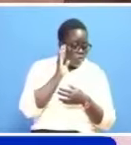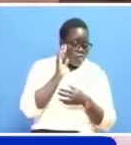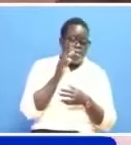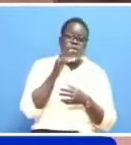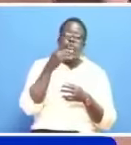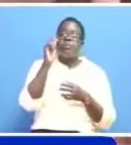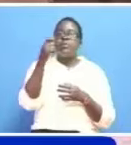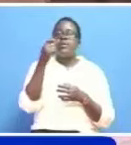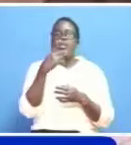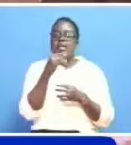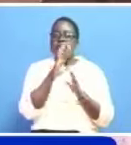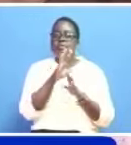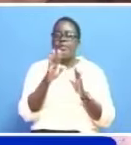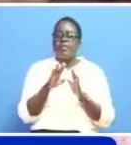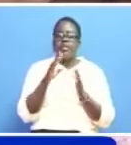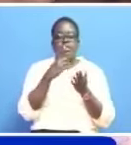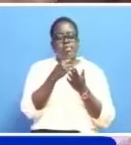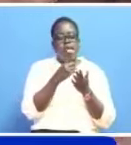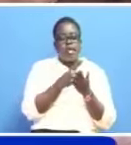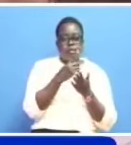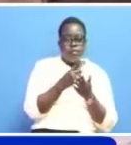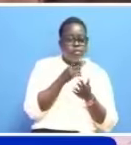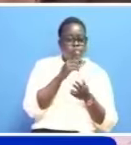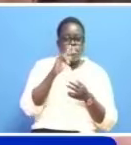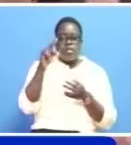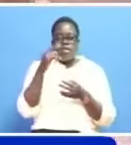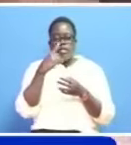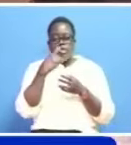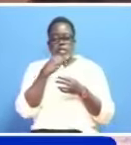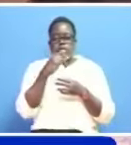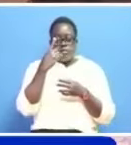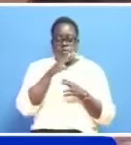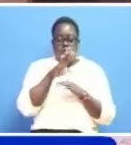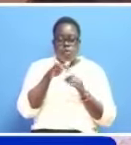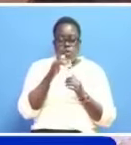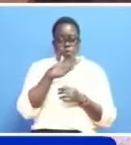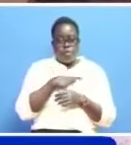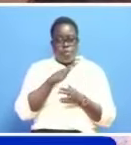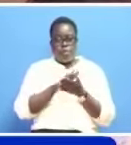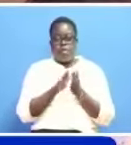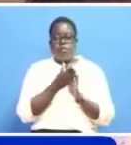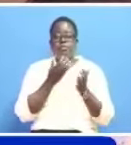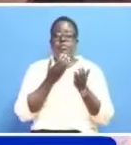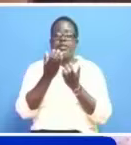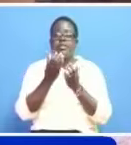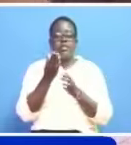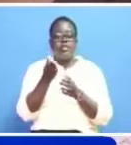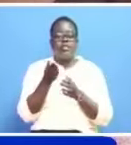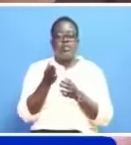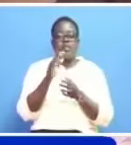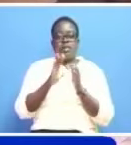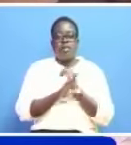President na kila kitu ni dialogue. Hii Kenya ni ya Kenya, ni ya kila mtu, na bila biashara hii Kenya haiwezi